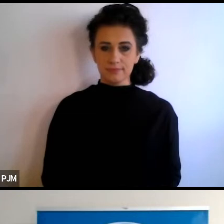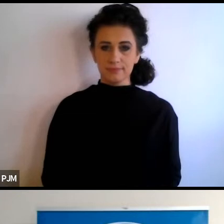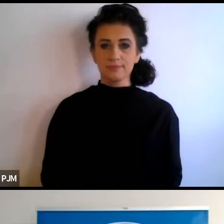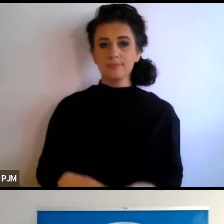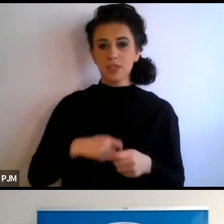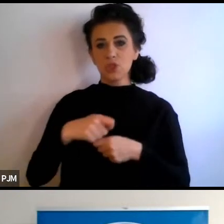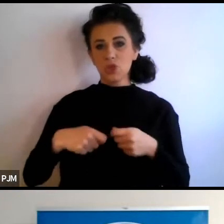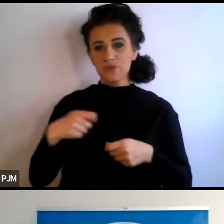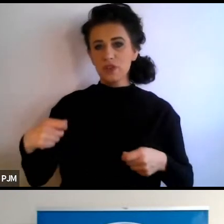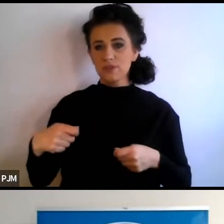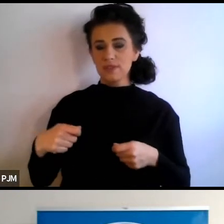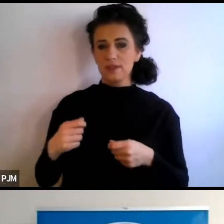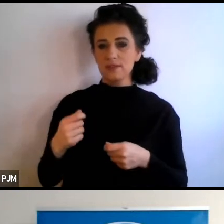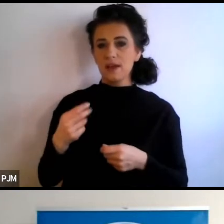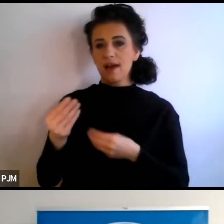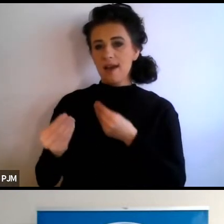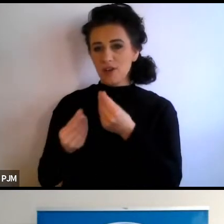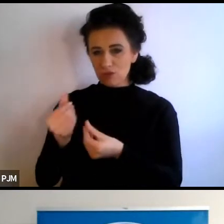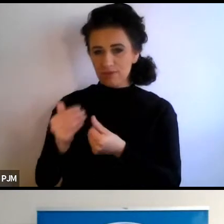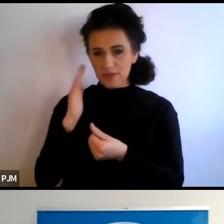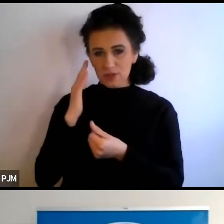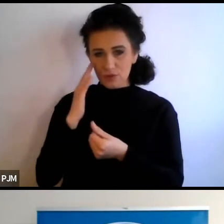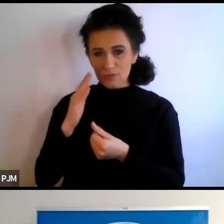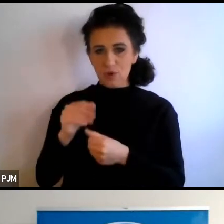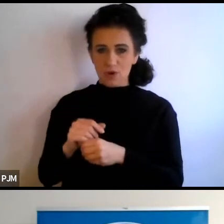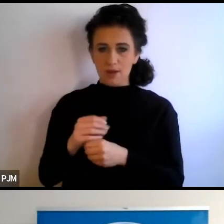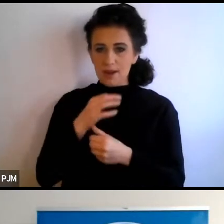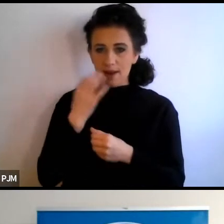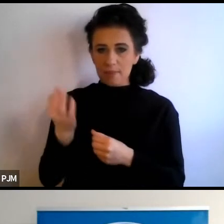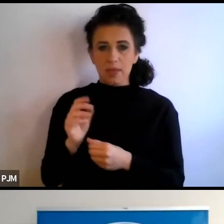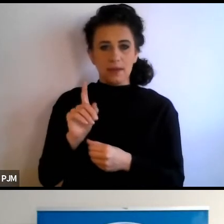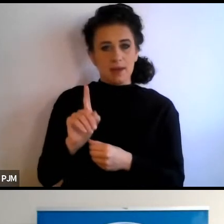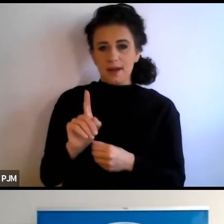rozwiązanie ekonomiczne, ale ono zapewne